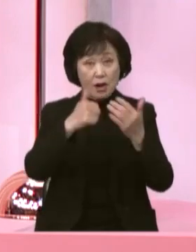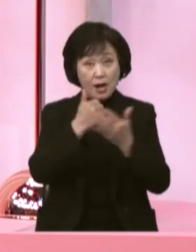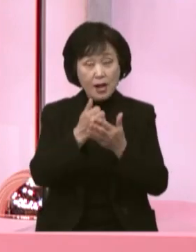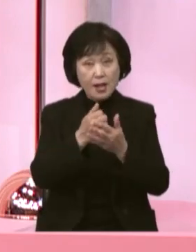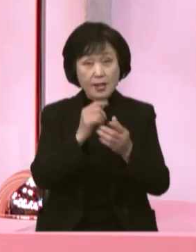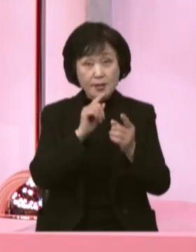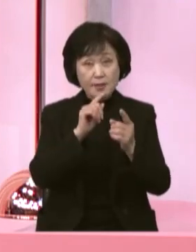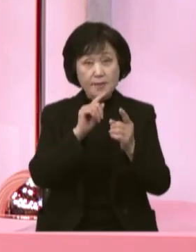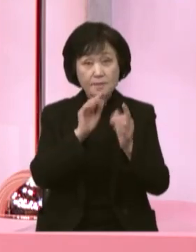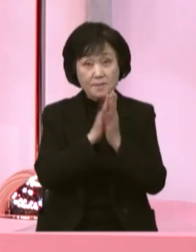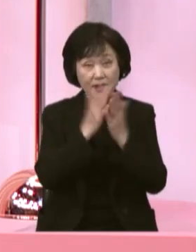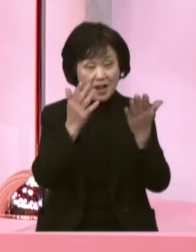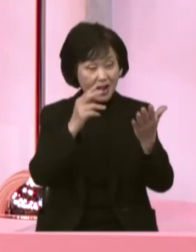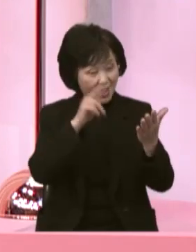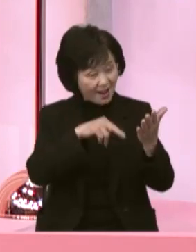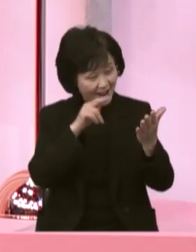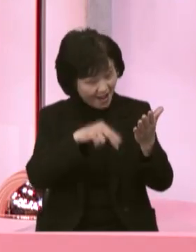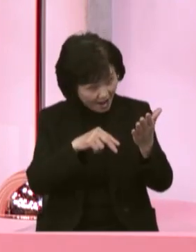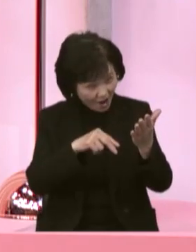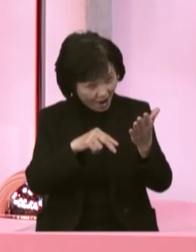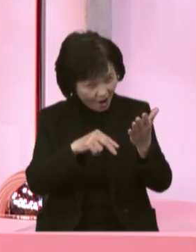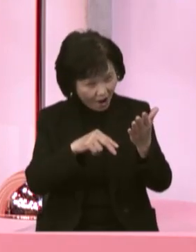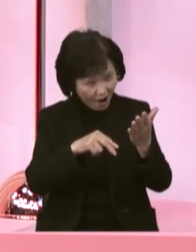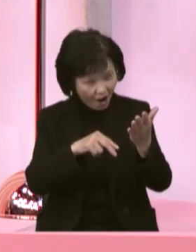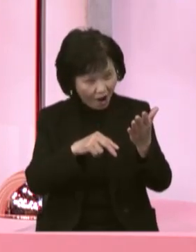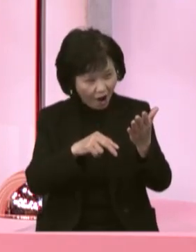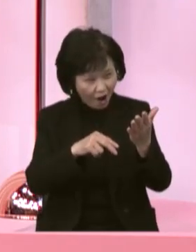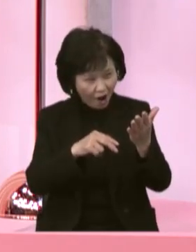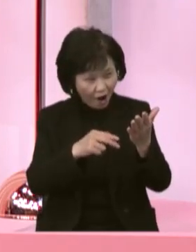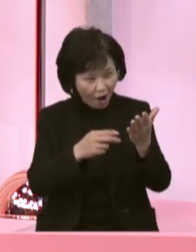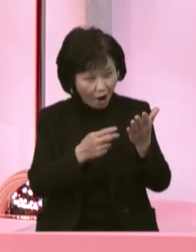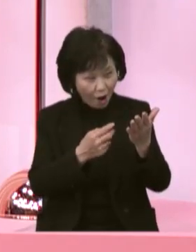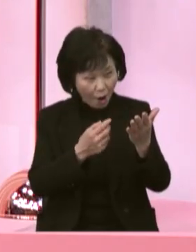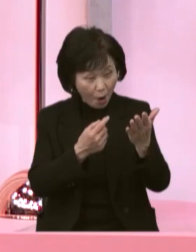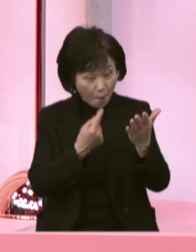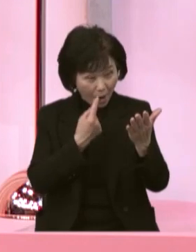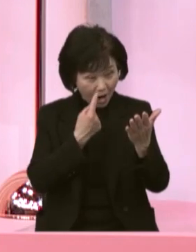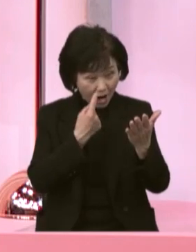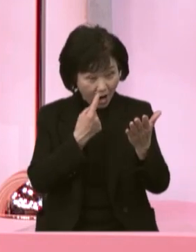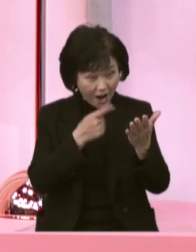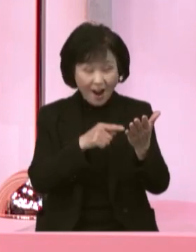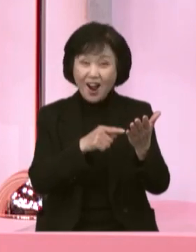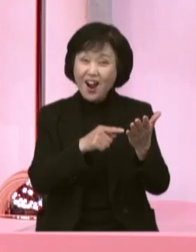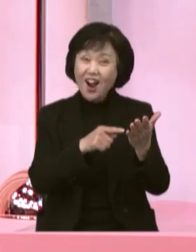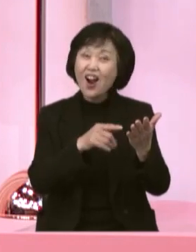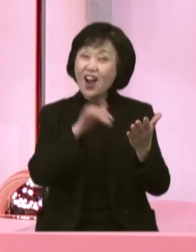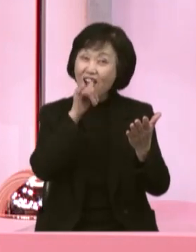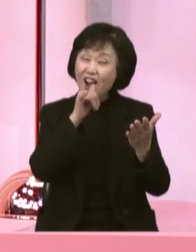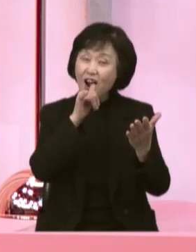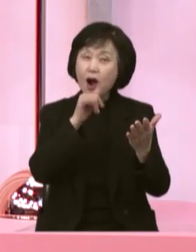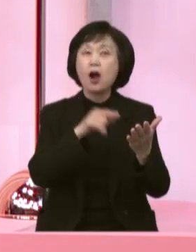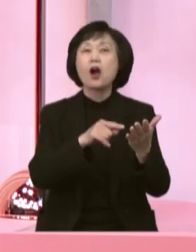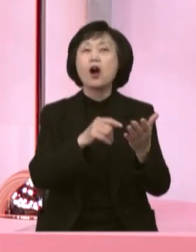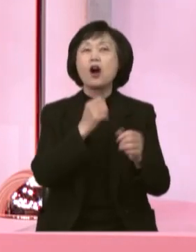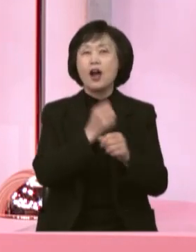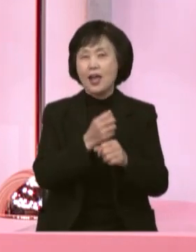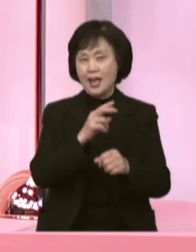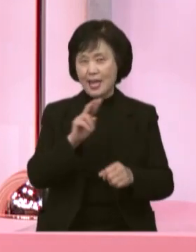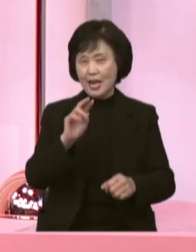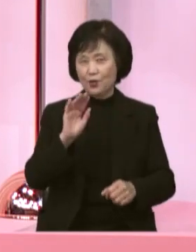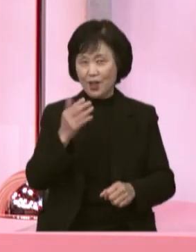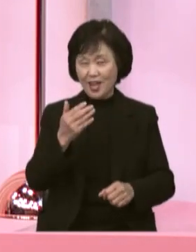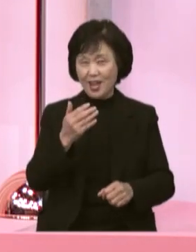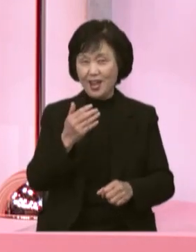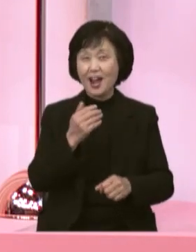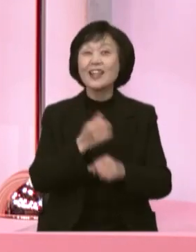보면 이 묵상을 하다 보면 이게 저한테 탁 꽂히는 예, 말씀이 있죠. 있잖아요. 네네. 그러면 아 이건 해야 돼요. 아 이건